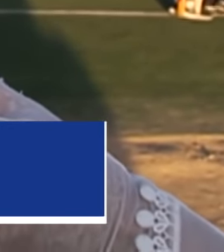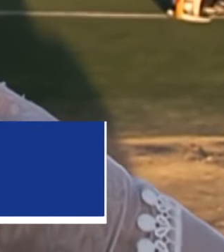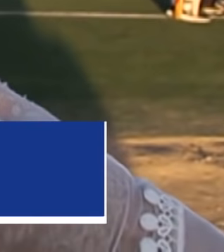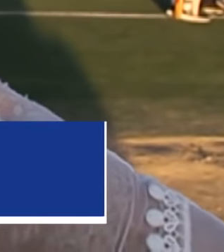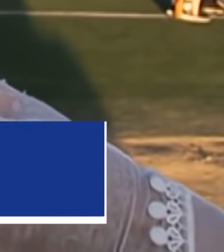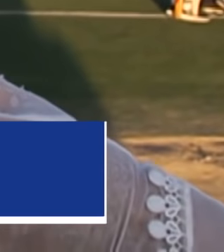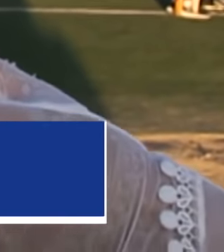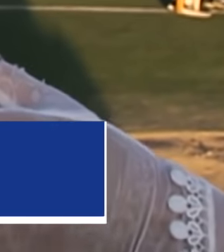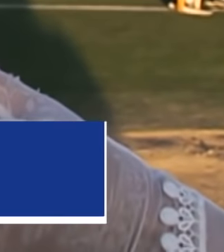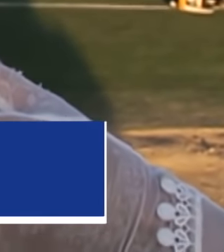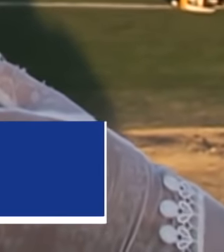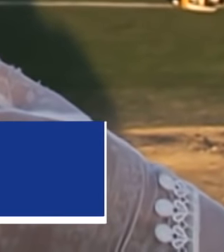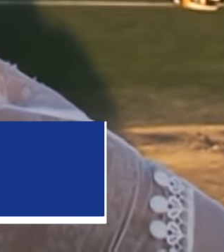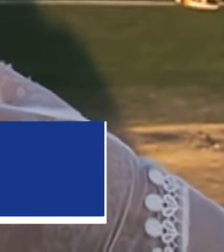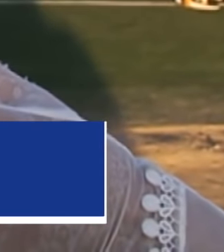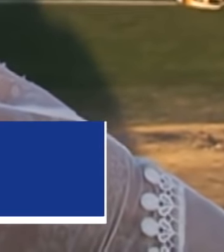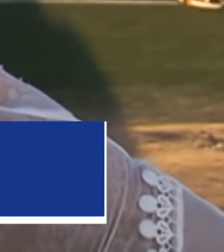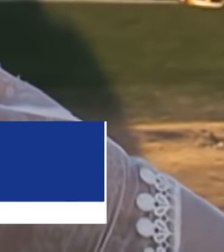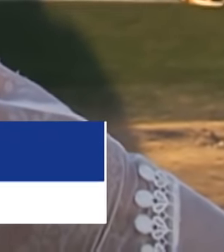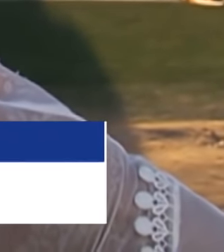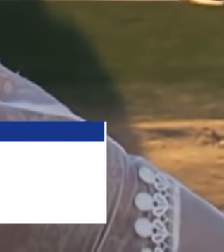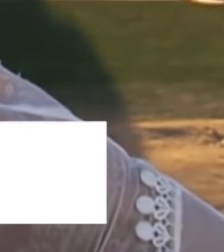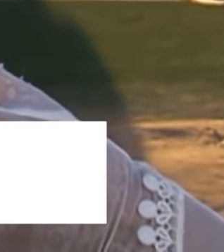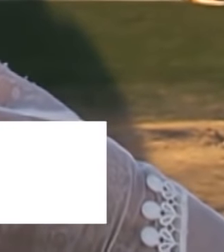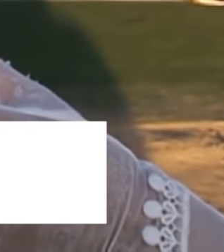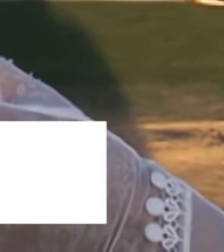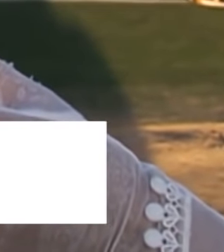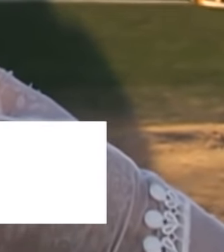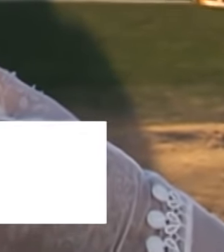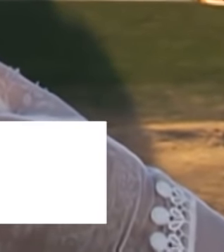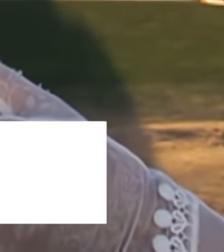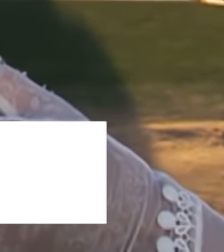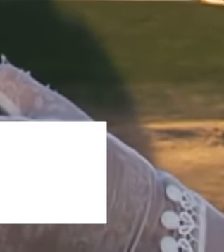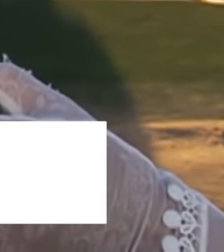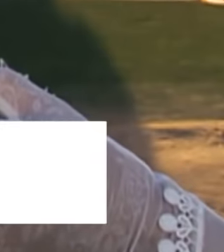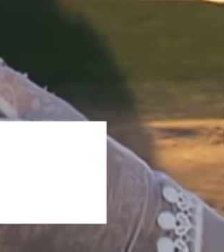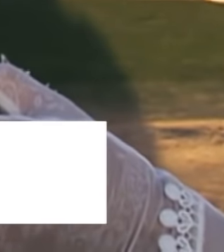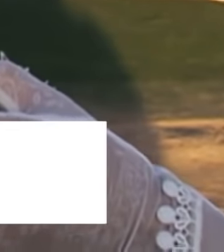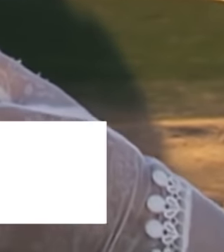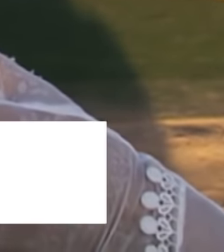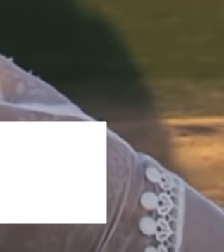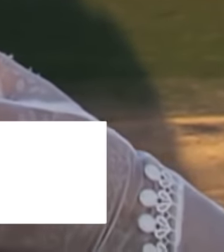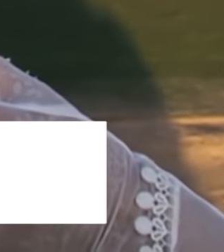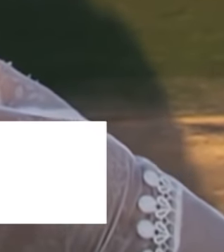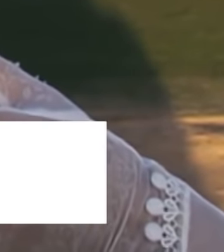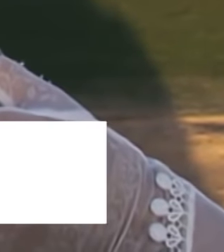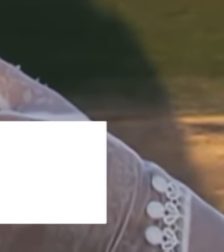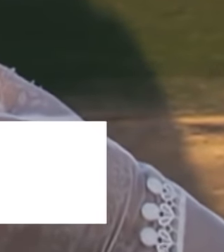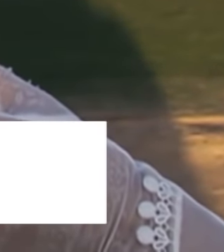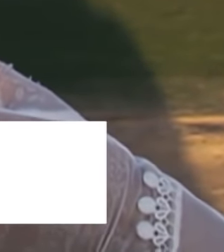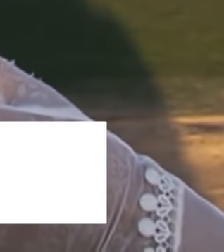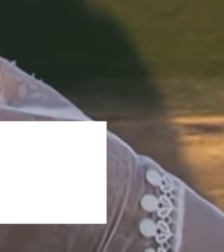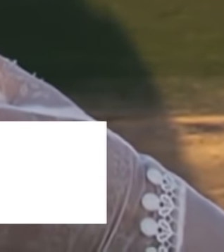нь өсвөрийн эрэгтэй эмэгтэй баг тамирчдыг Улаанбаатар хотод болох лигийн тэмцээнд бэлтгэж бэлтгэл сургуультай хангай ажиллаж